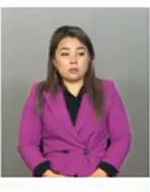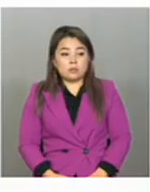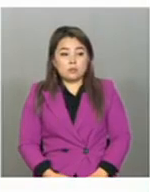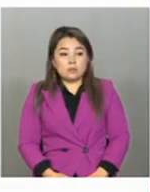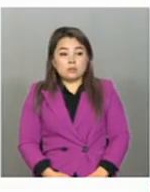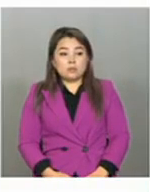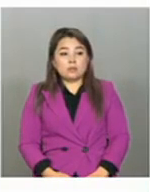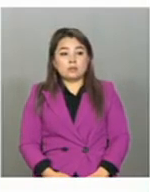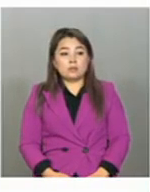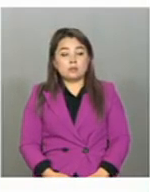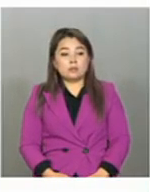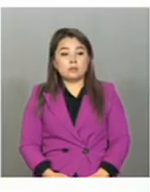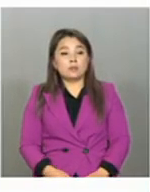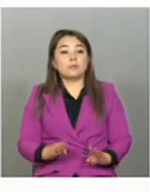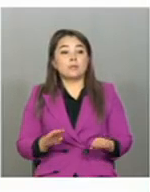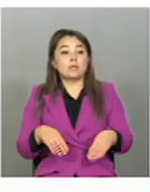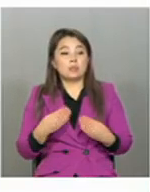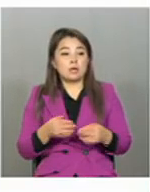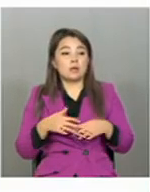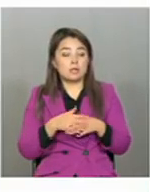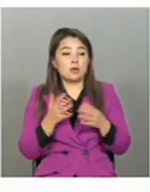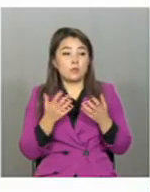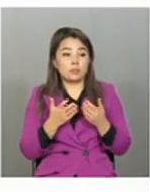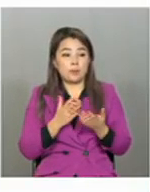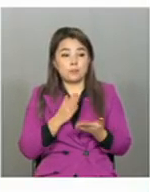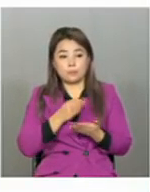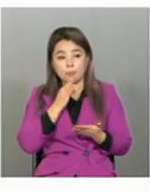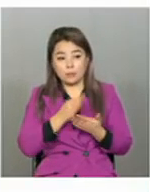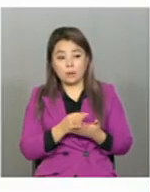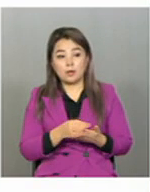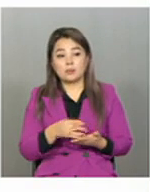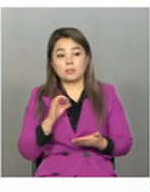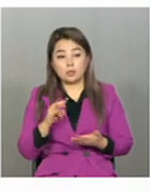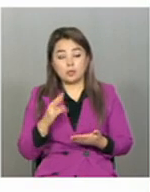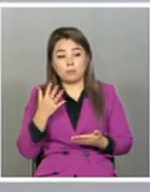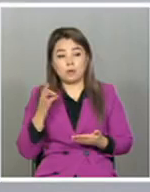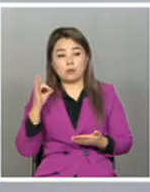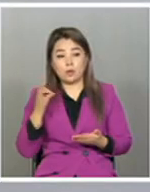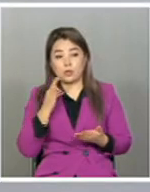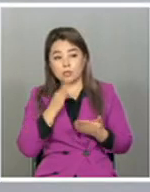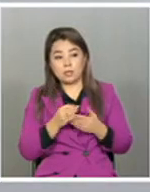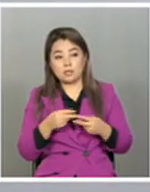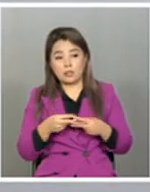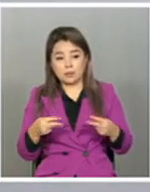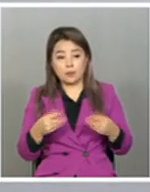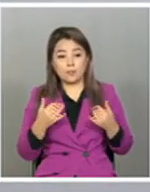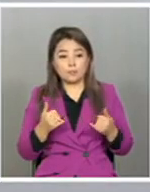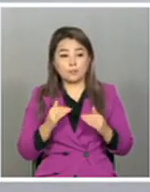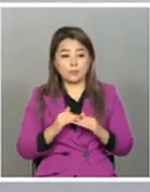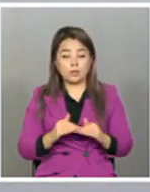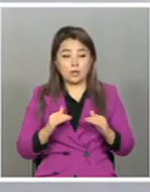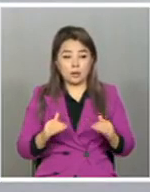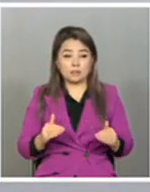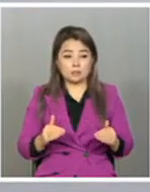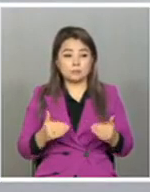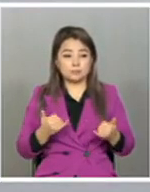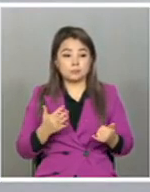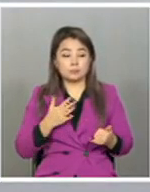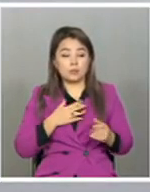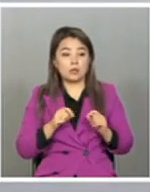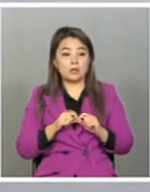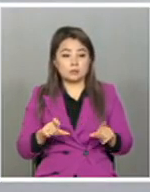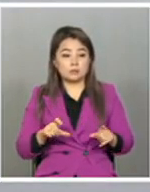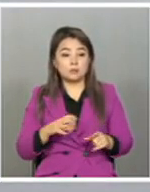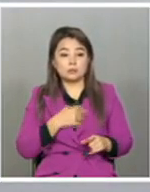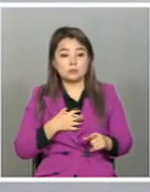болады. Яғни берілген өрнекті ықшамдағанда бізде синус 5 градус шығады екен. Балалар, бүгінгі сабақта біз